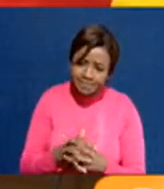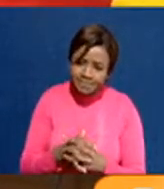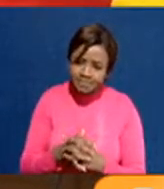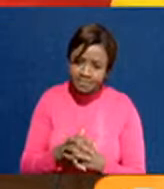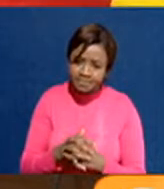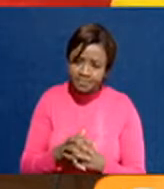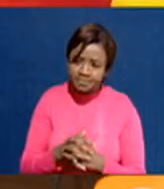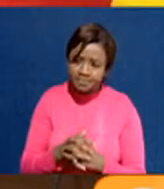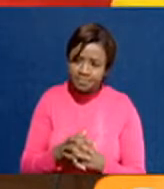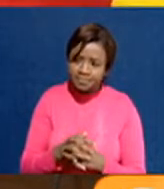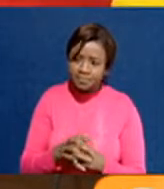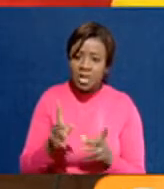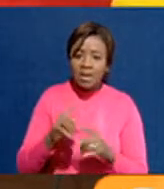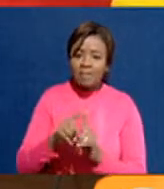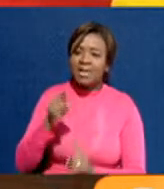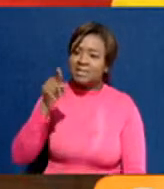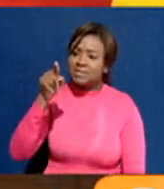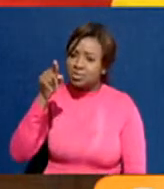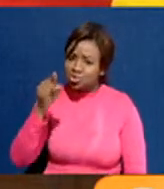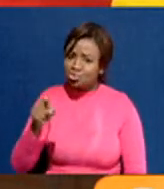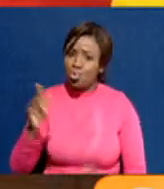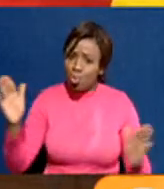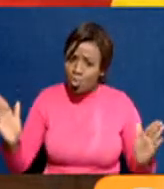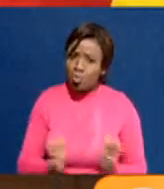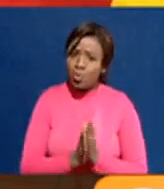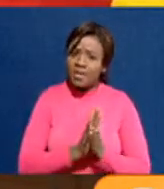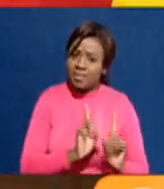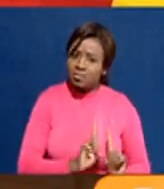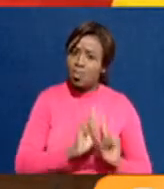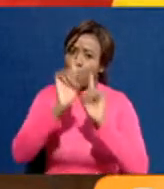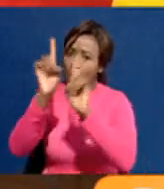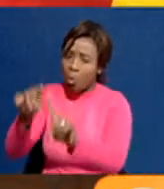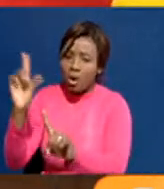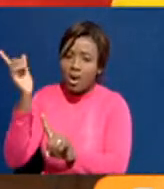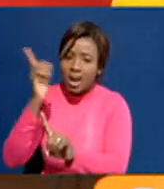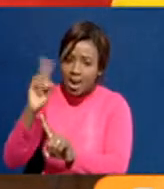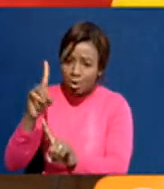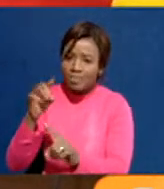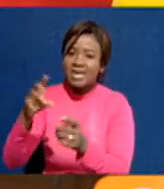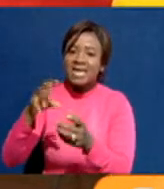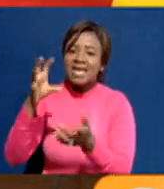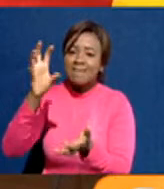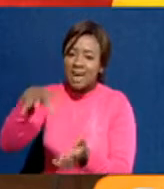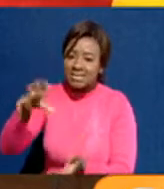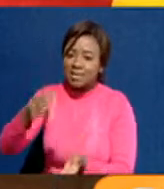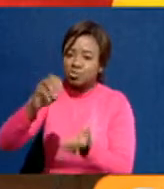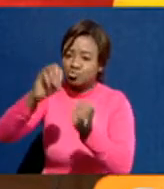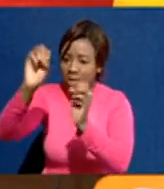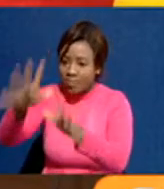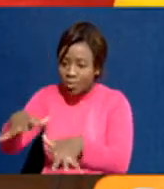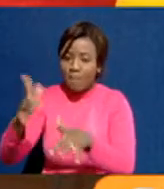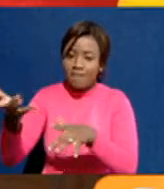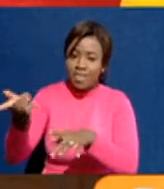Walimuoji alienda Nairobi na alisema, uwe ulimsindikisa akienda Nairobi mpaka pale stage ya Kisii akaenda.